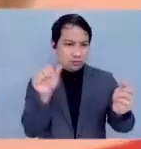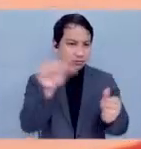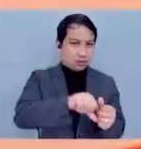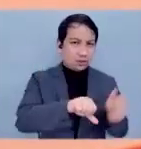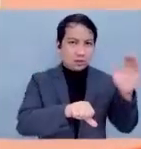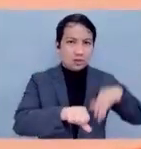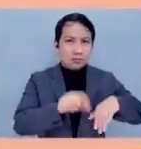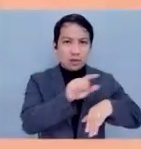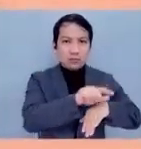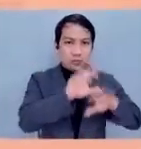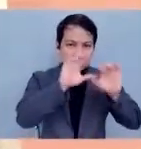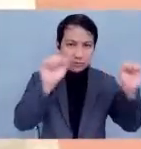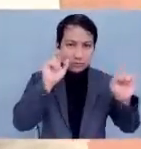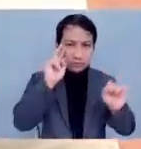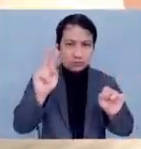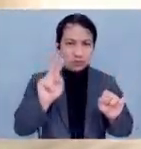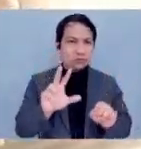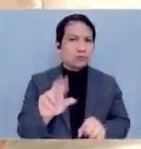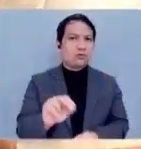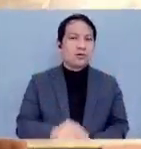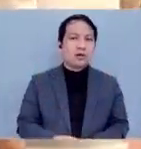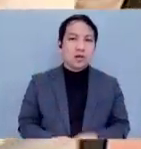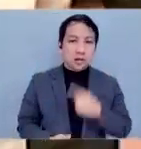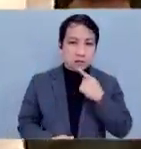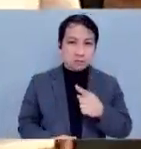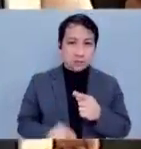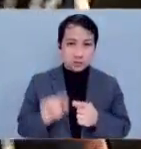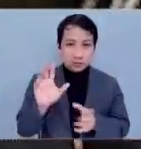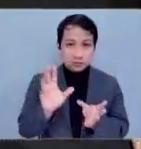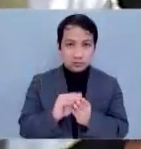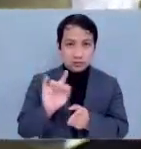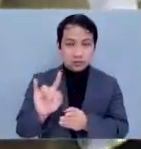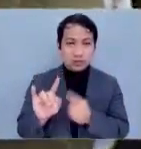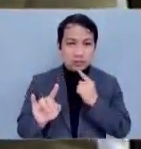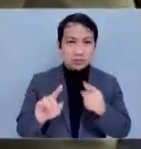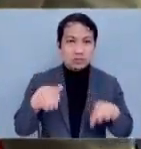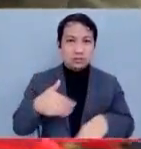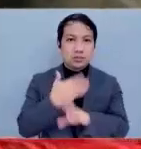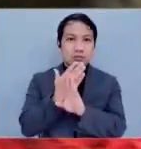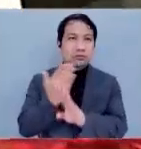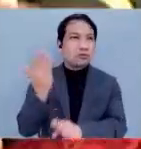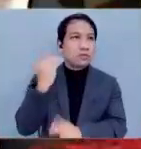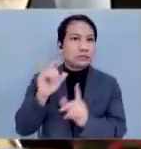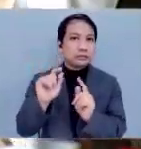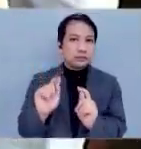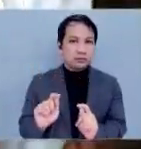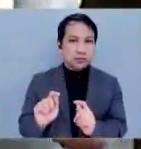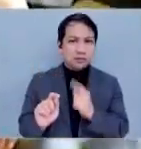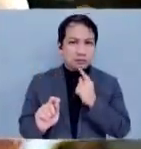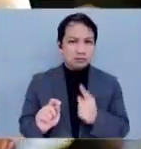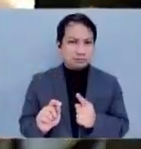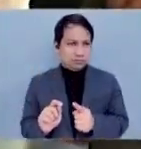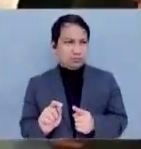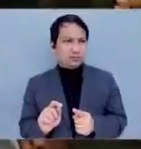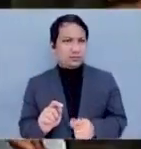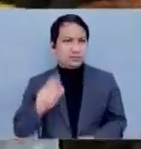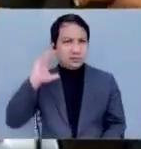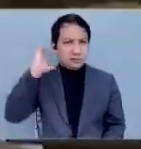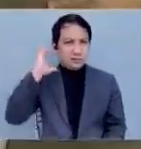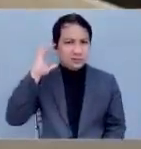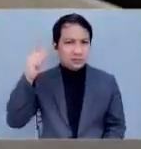laban kay PBBM. Sa isang press conference sa Davao City nitong Sabado, tinawag pa niya itong kabaliwan. Sino